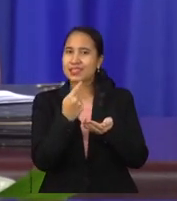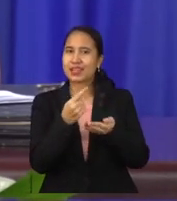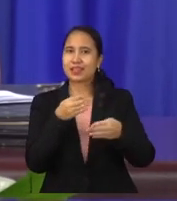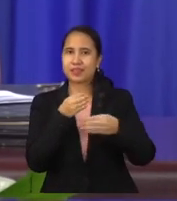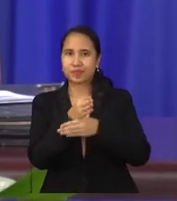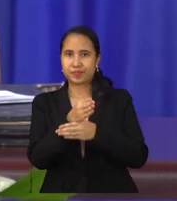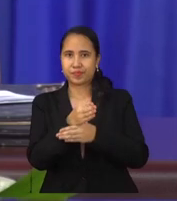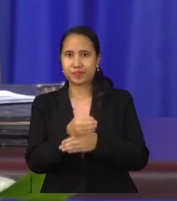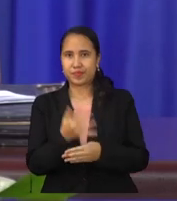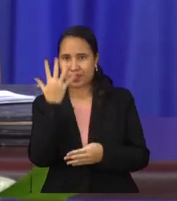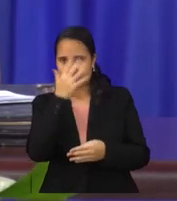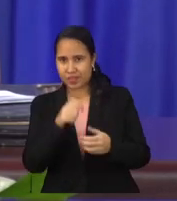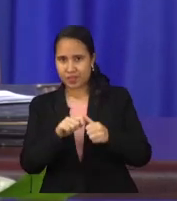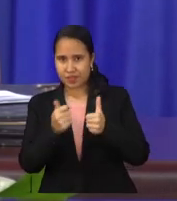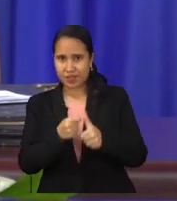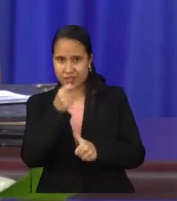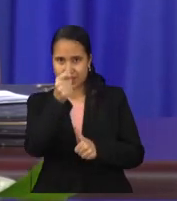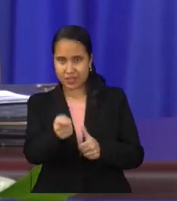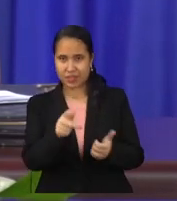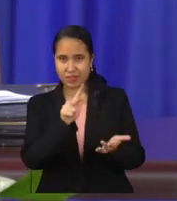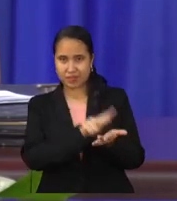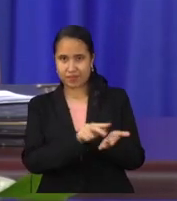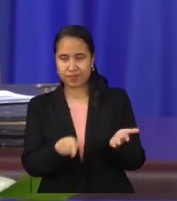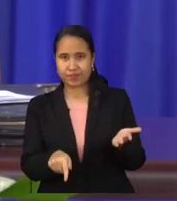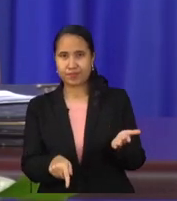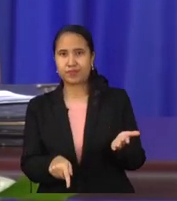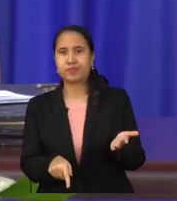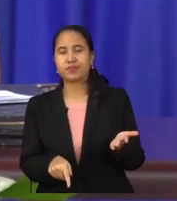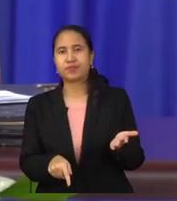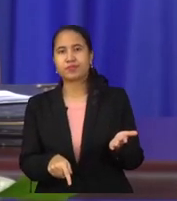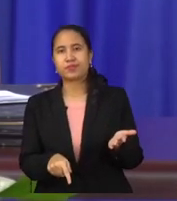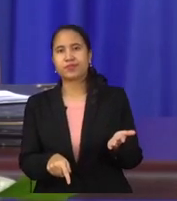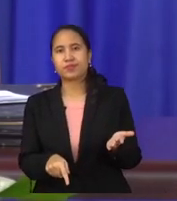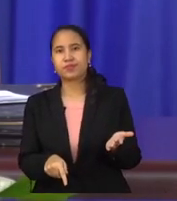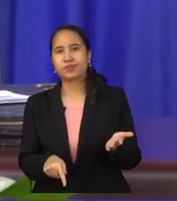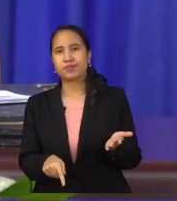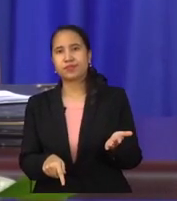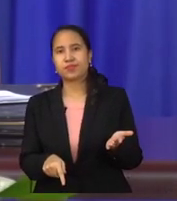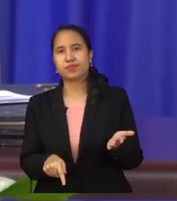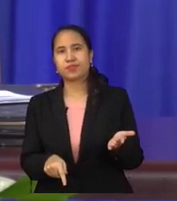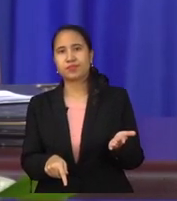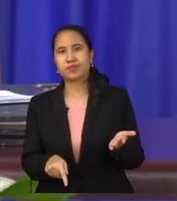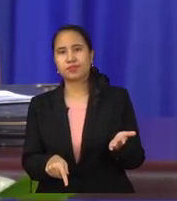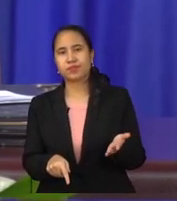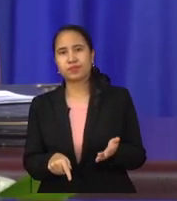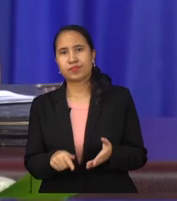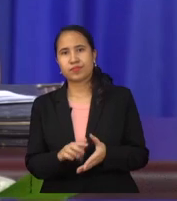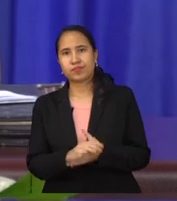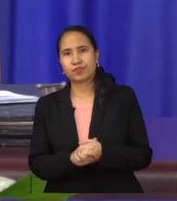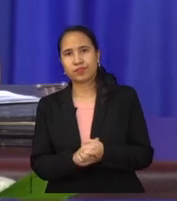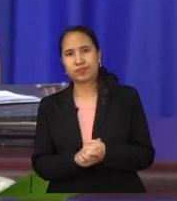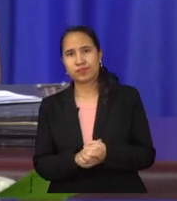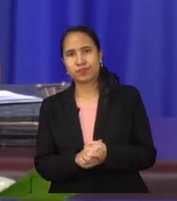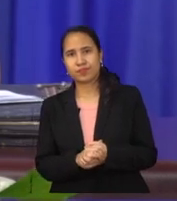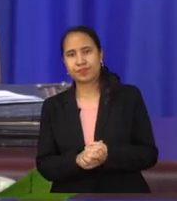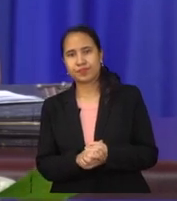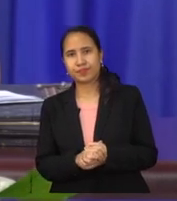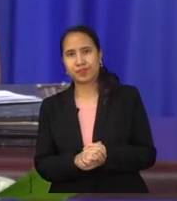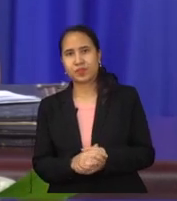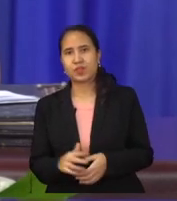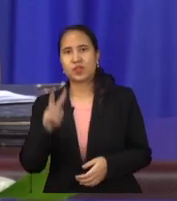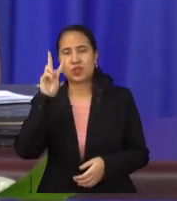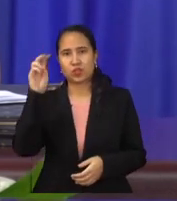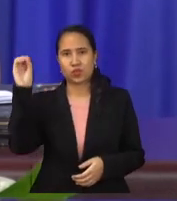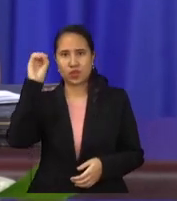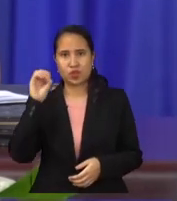de uitoefening van deze rechten illusoir maakt. In de zaak Mendoza versus Uruguay van 2